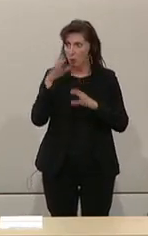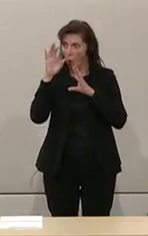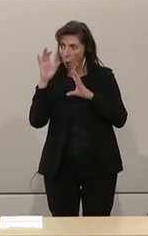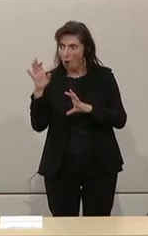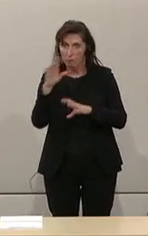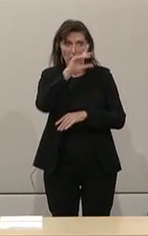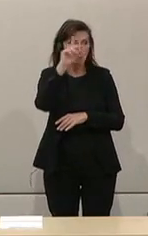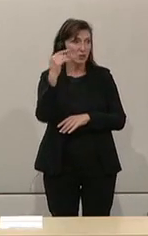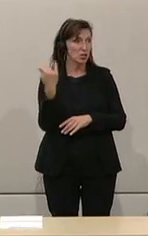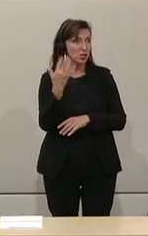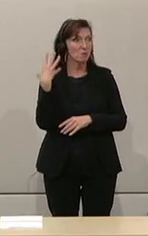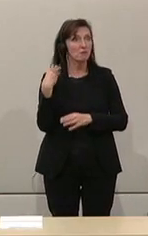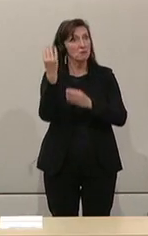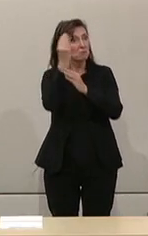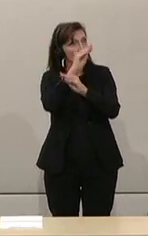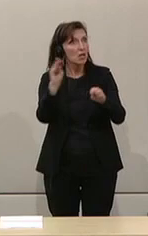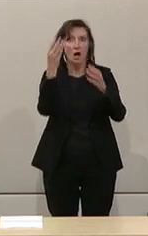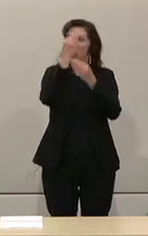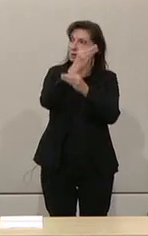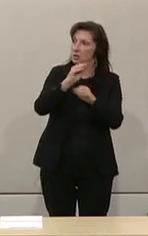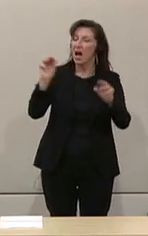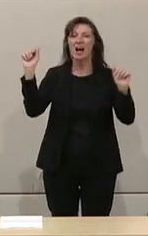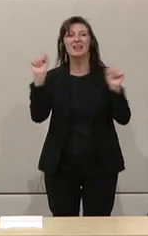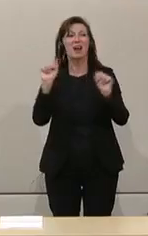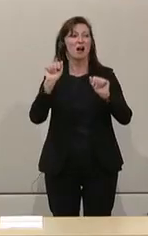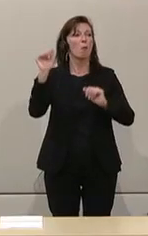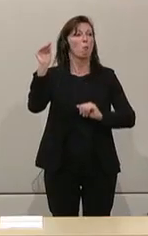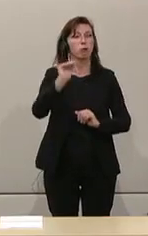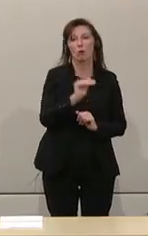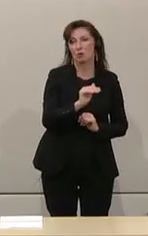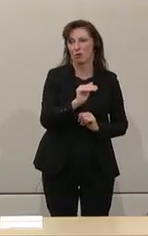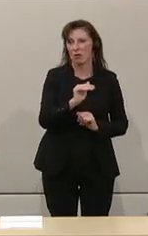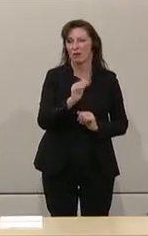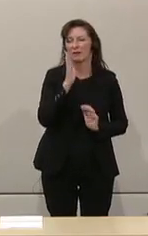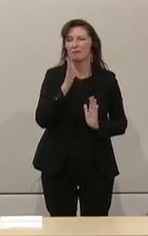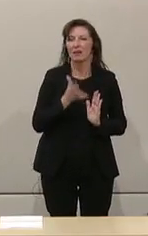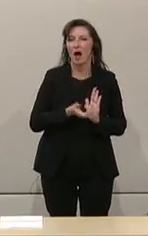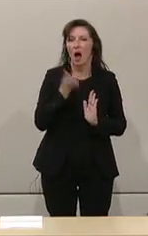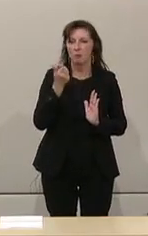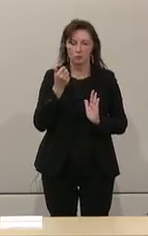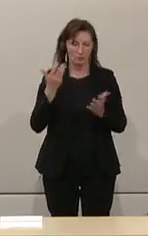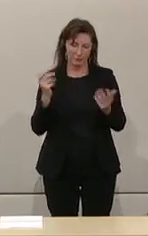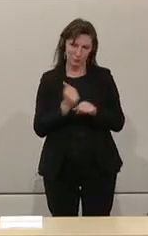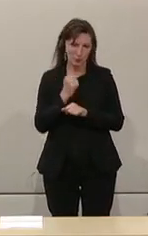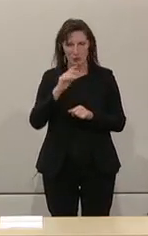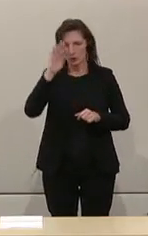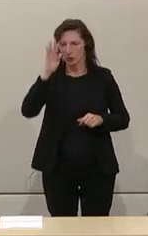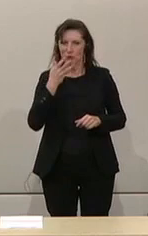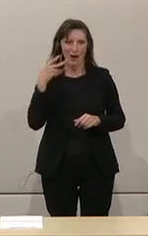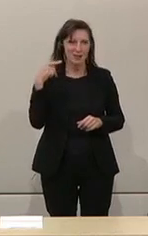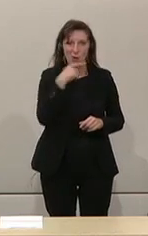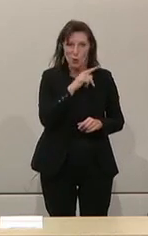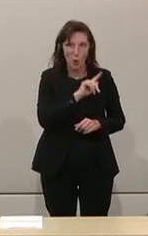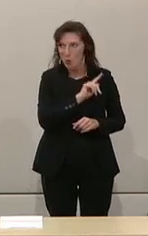wieder erklärten, dass die kalte Progression abgeschafft werden muss, fehlte der schwarz-roten Regierung bisher